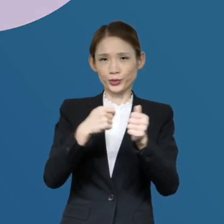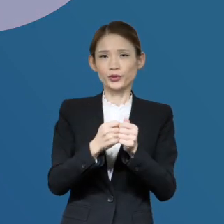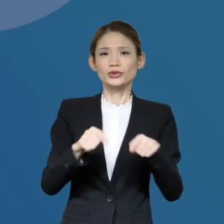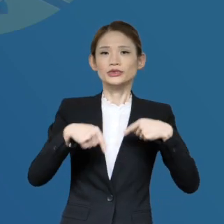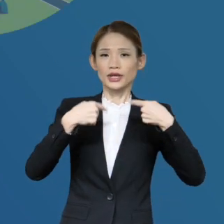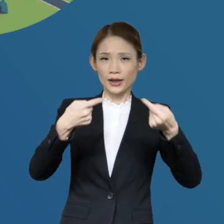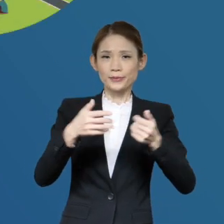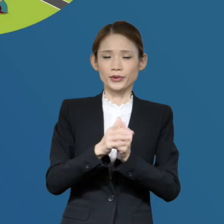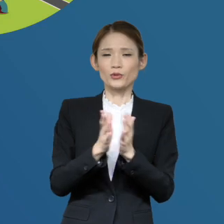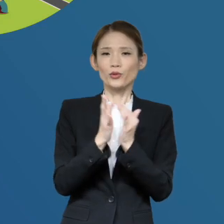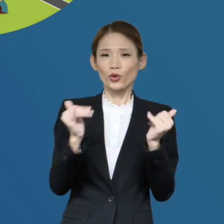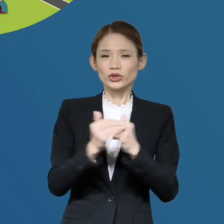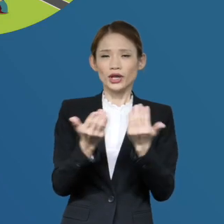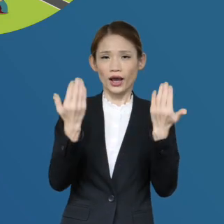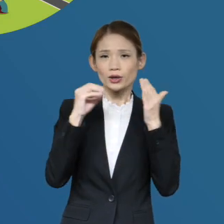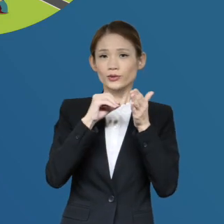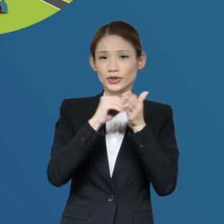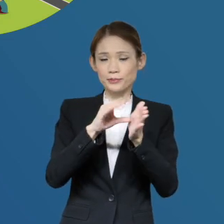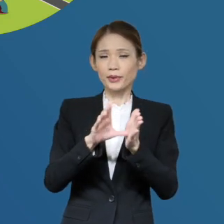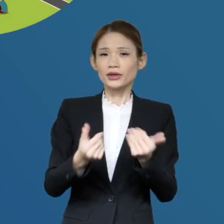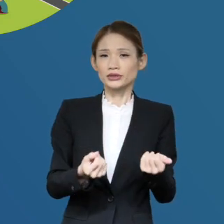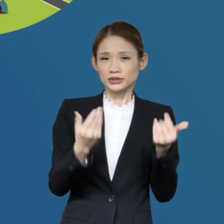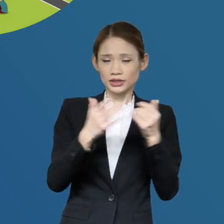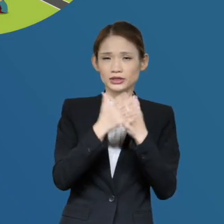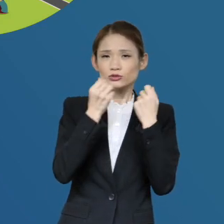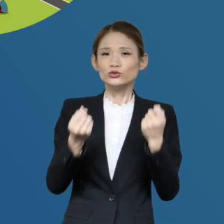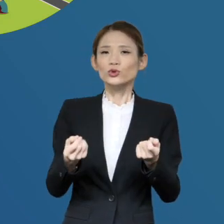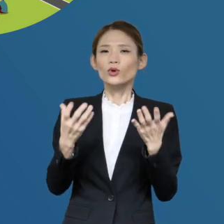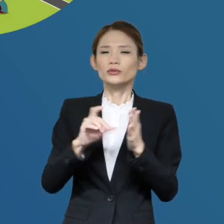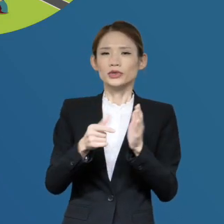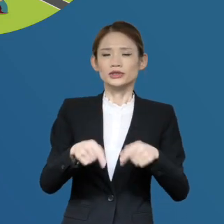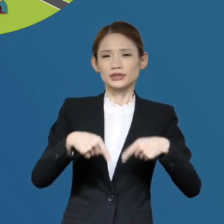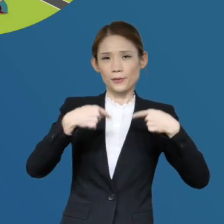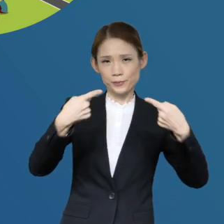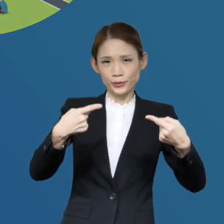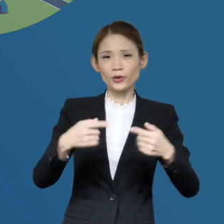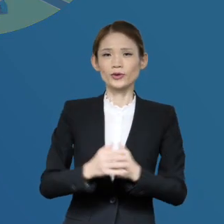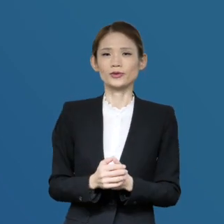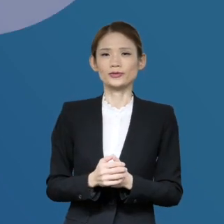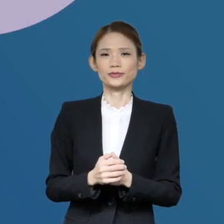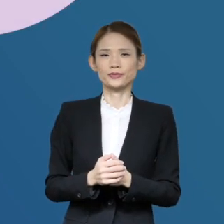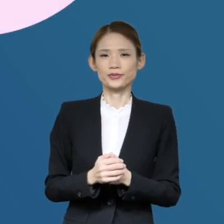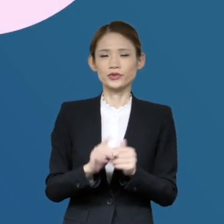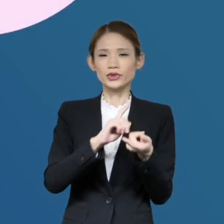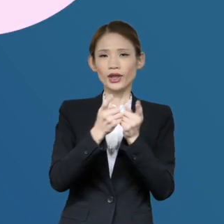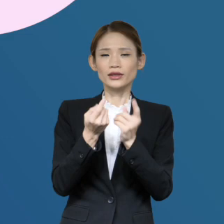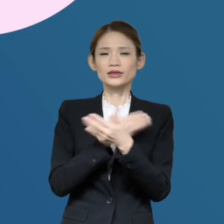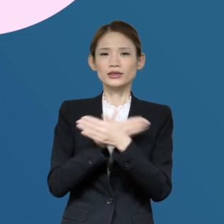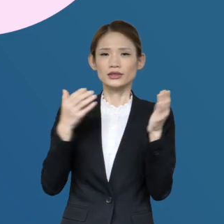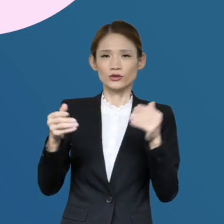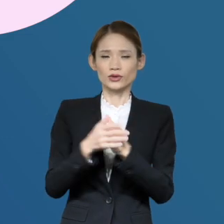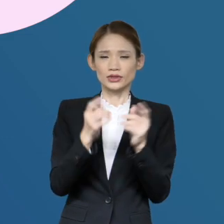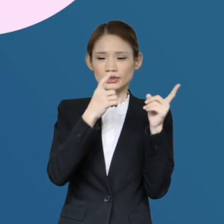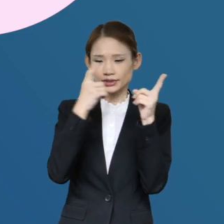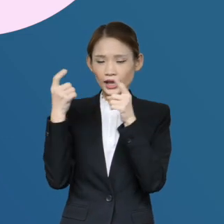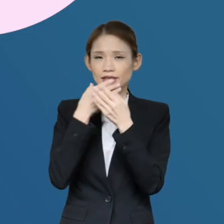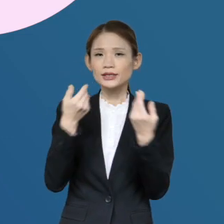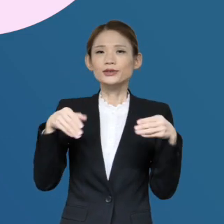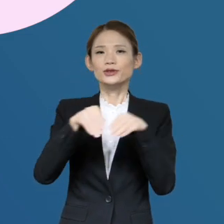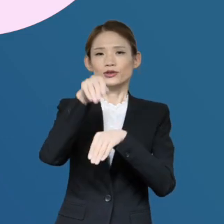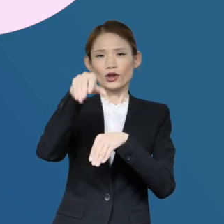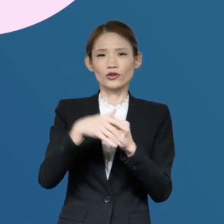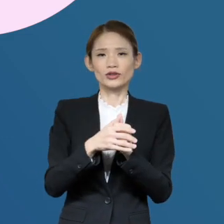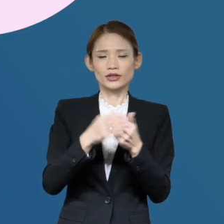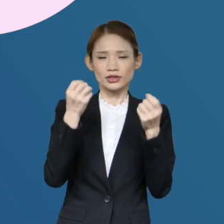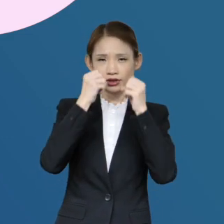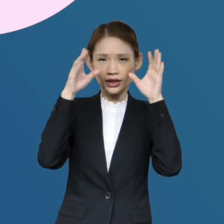경우, 본인의 학교의 입학식 또는 졸업식에 참석하는 경우, 배치기관의 창립 기념일,